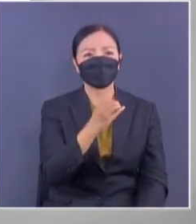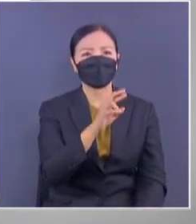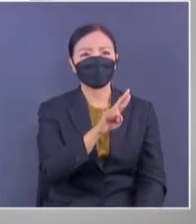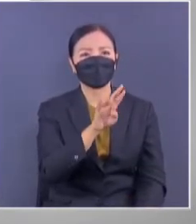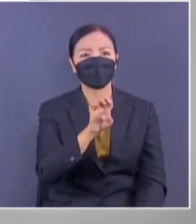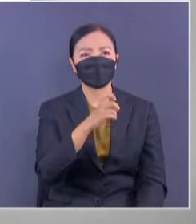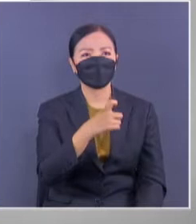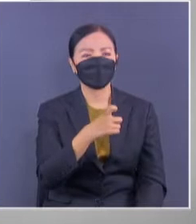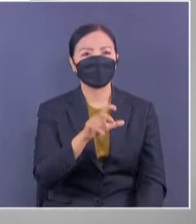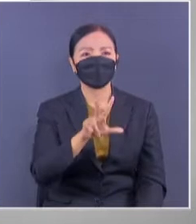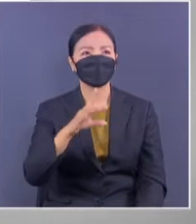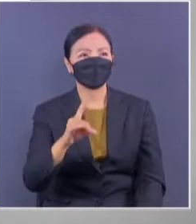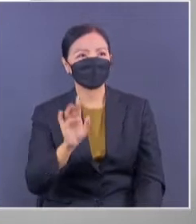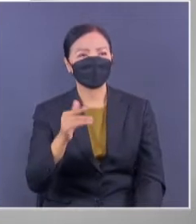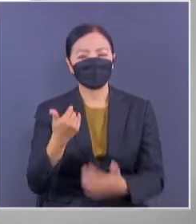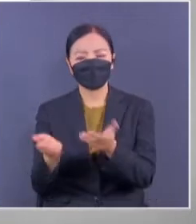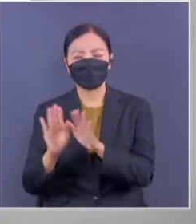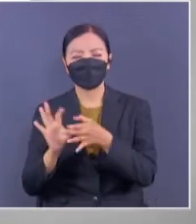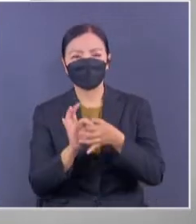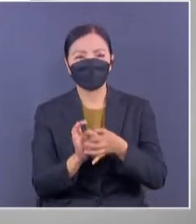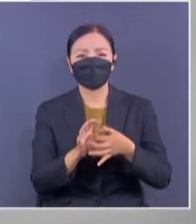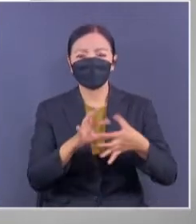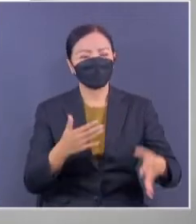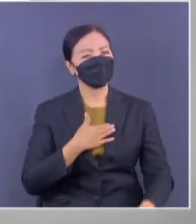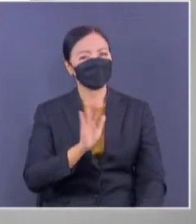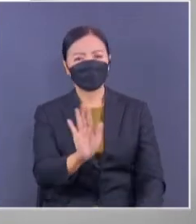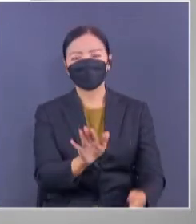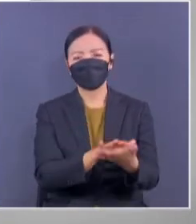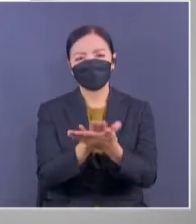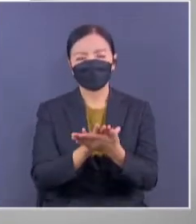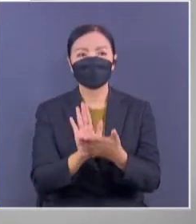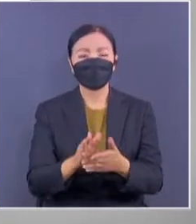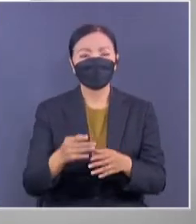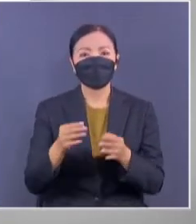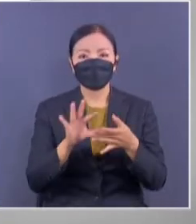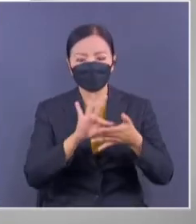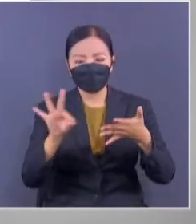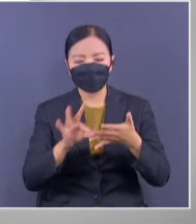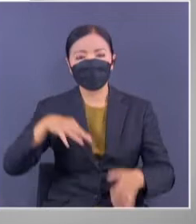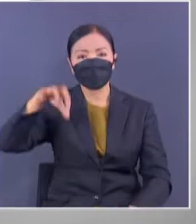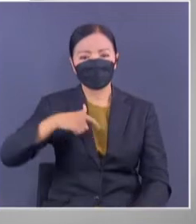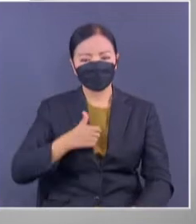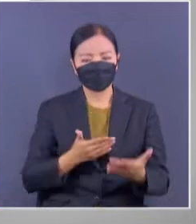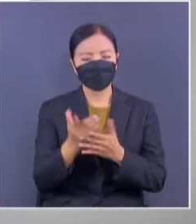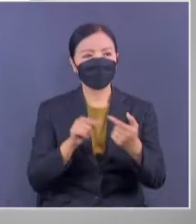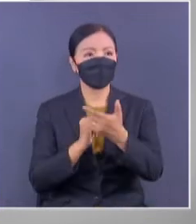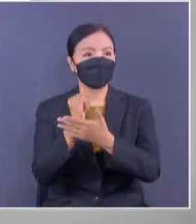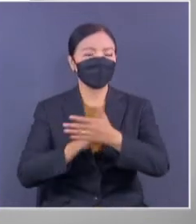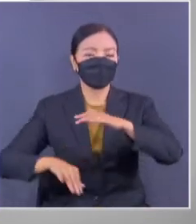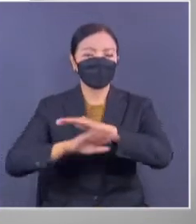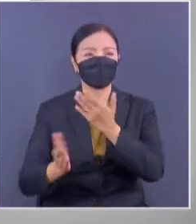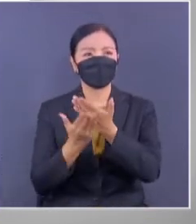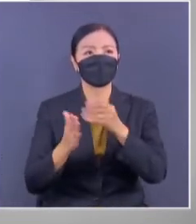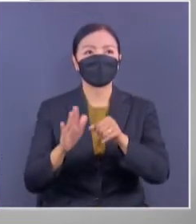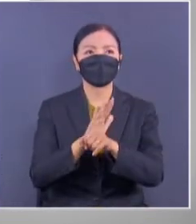เขียนชี้นำเหมือนว่าครอบครัวของเธอมีส่วนร่วมพร้อมกับชี้แจงชัดนะคะว่าคอนโดที่เป็นประเด็นเธอซื้อมาอย่างถูกต้องมีหลักฐานครบถ้ว